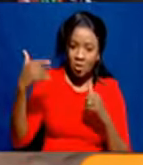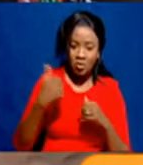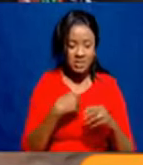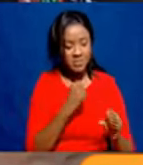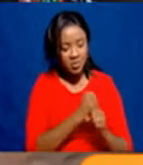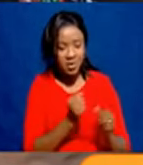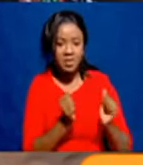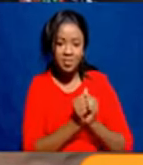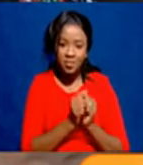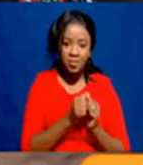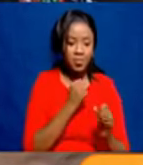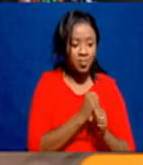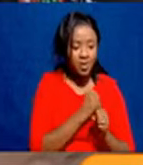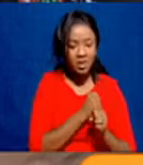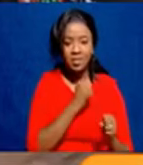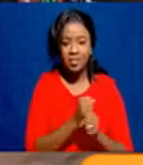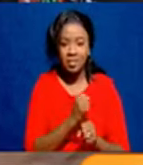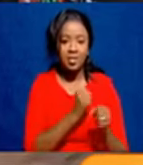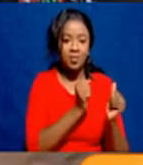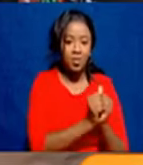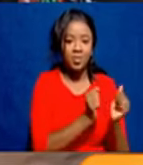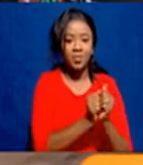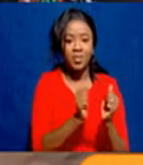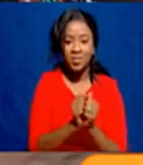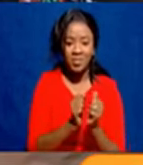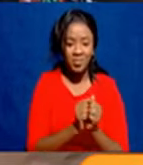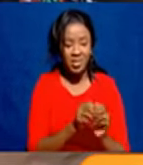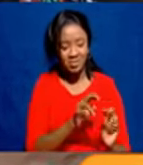moja, hata hiyo mattress ukiona